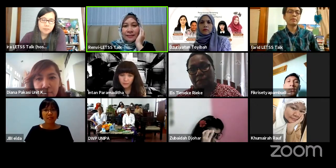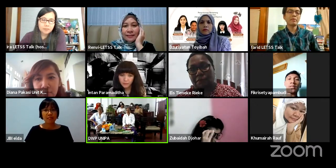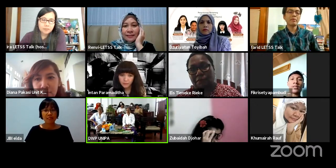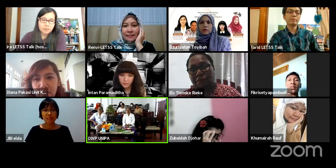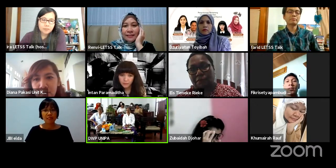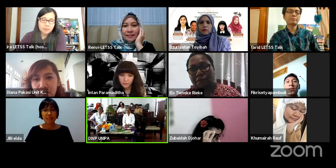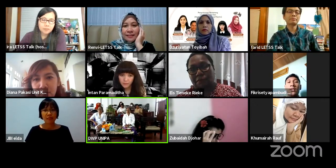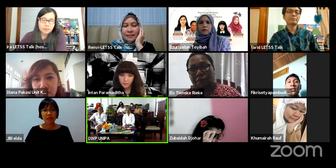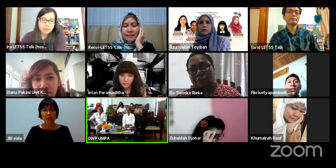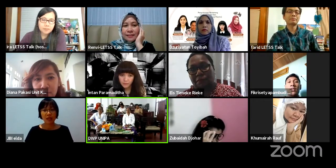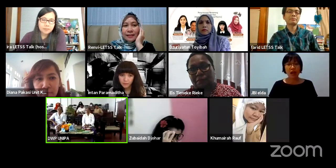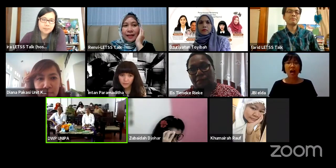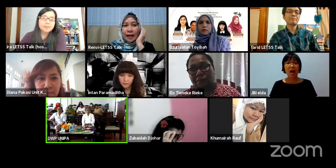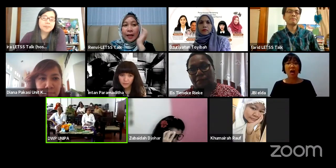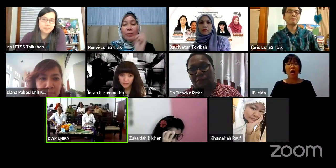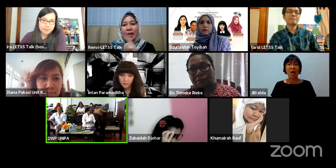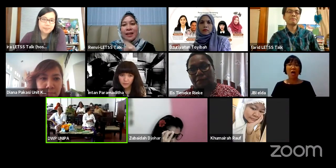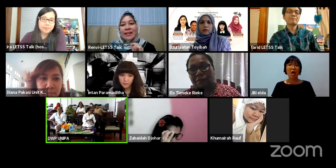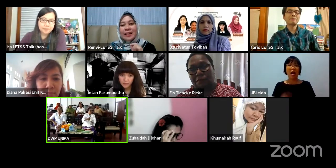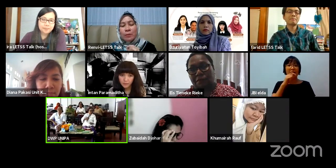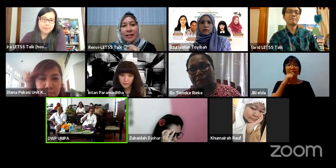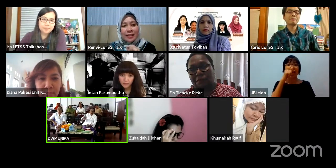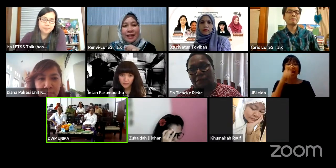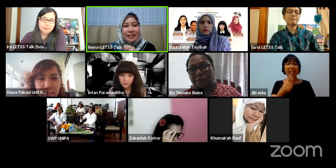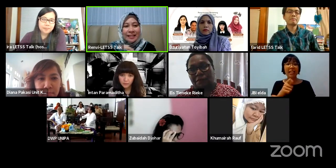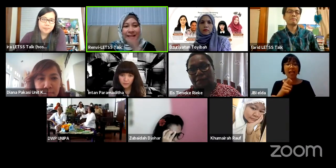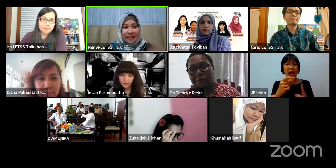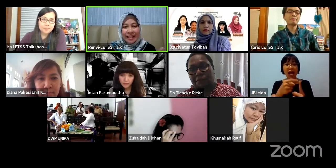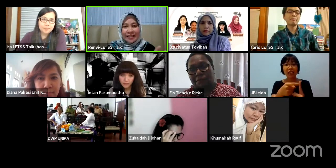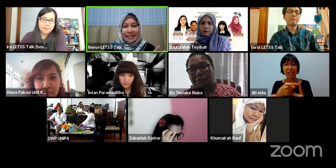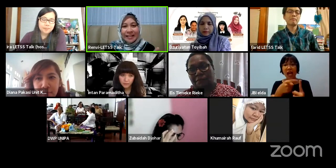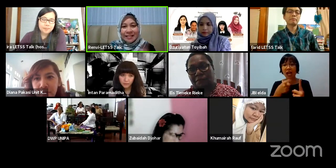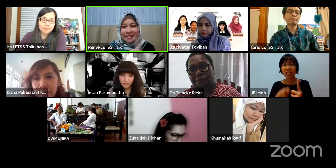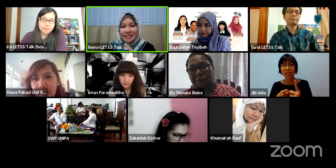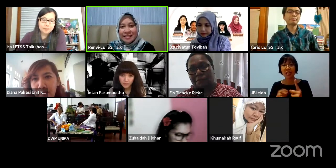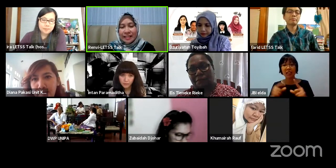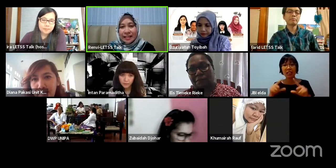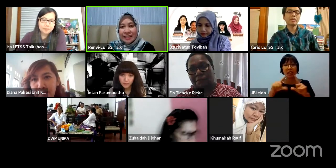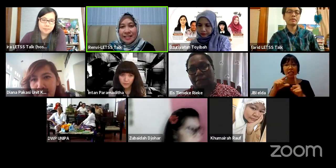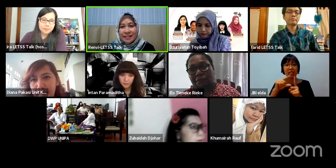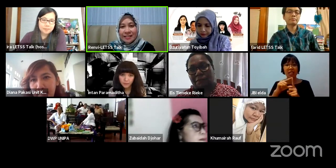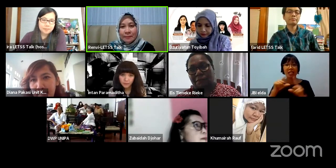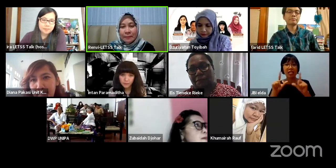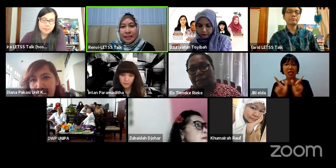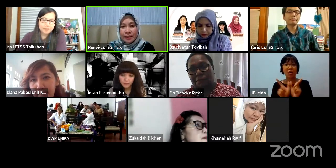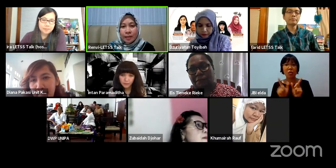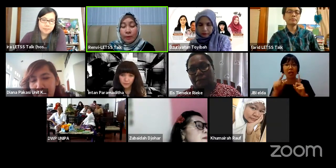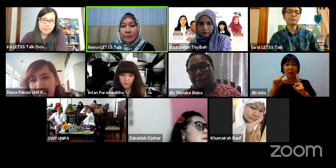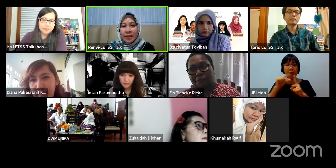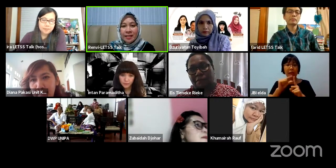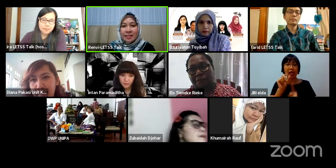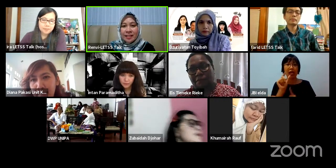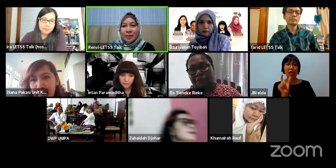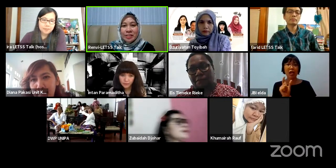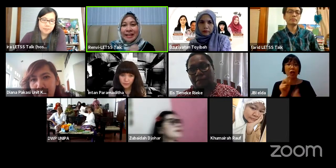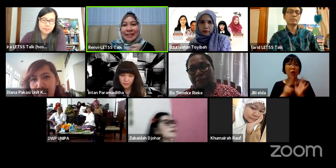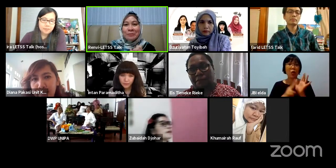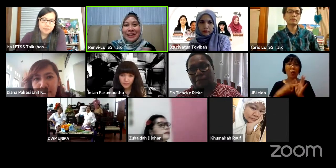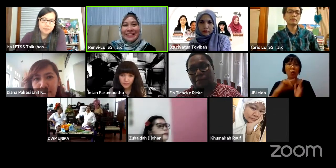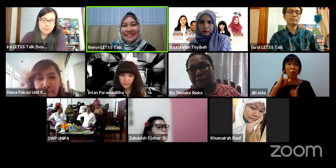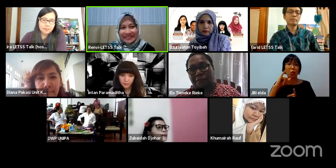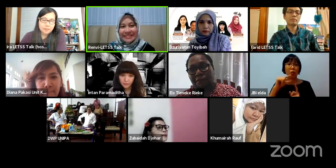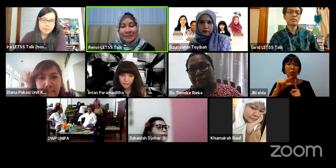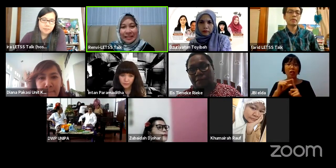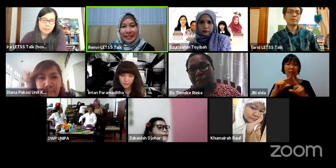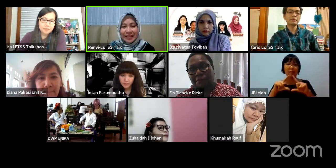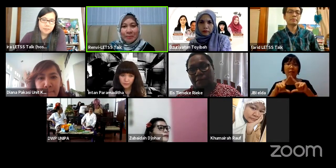DWP satu lagi Bu, boleh? Boleh. Kalau misalnya yang lain tidak, ada. Kita tidak kasih yang kesempatan lain. DWP ya. Satu singkat